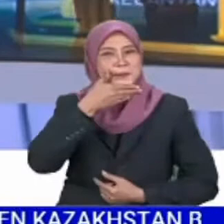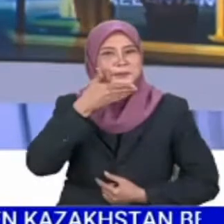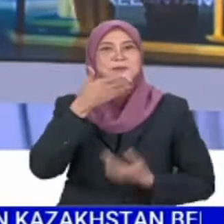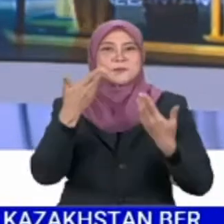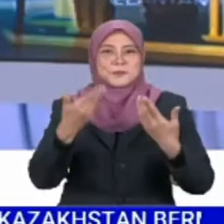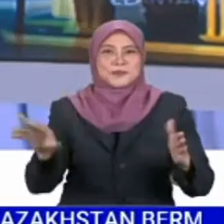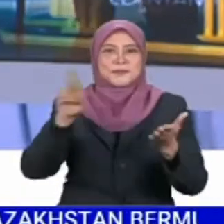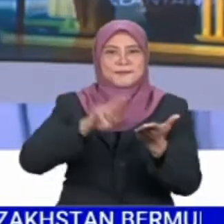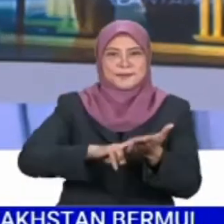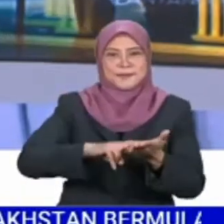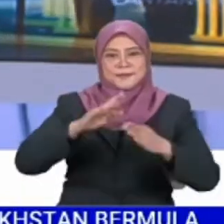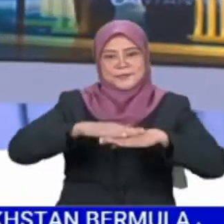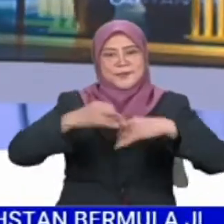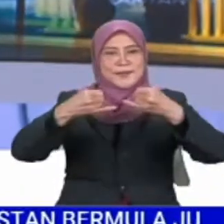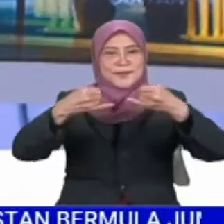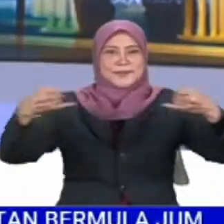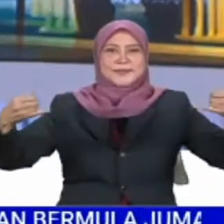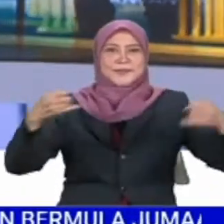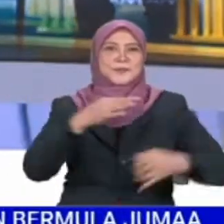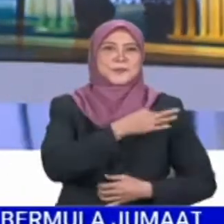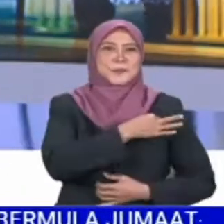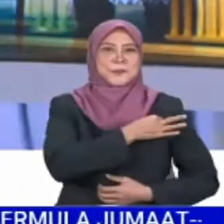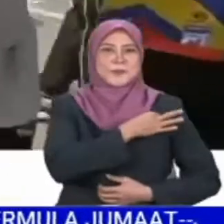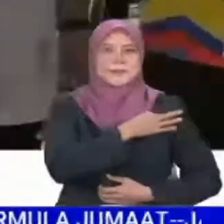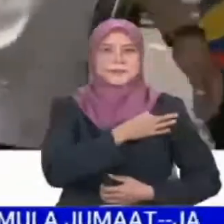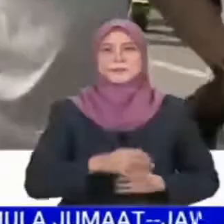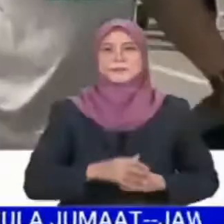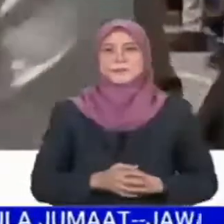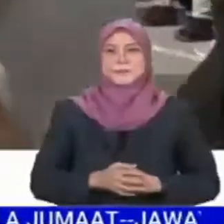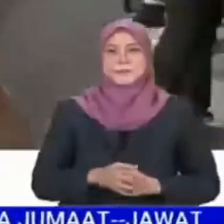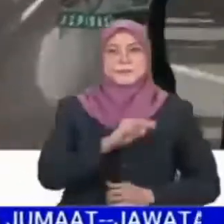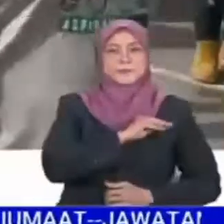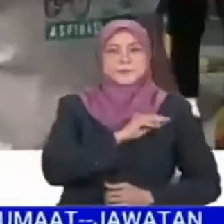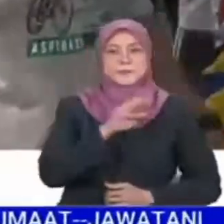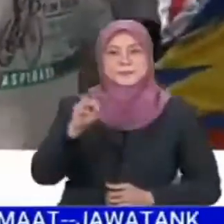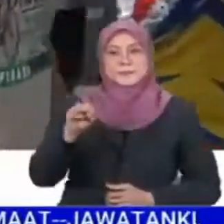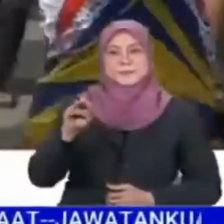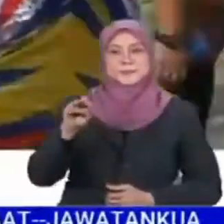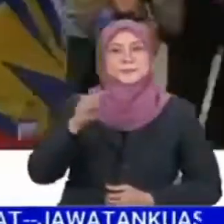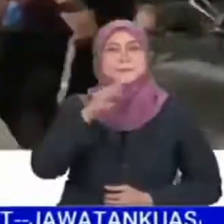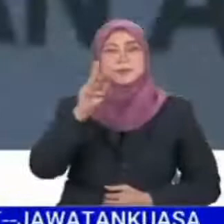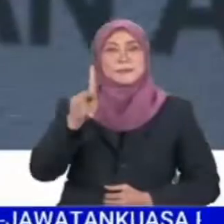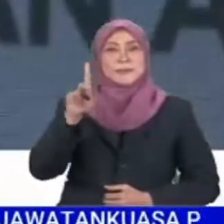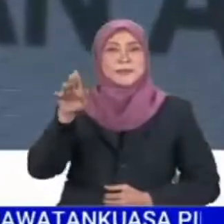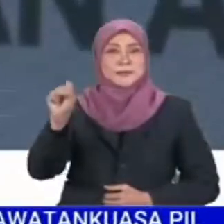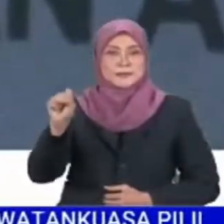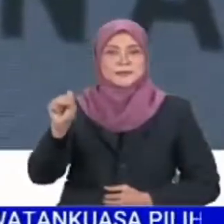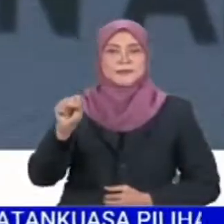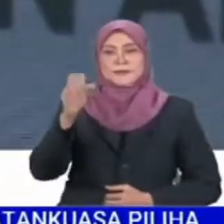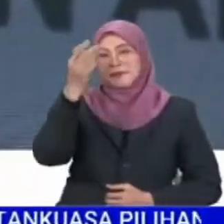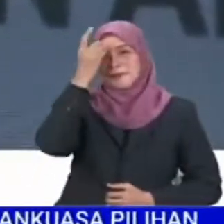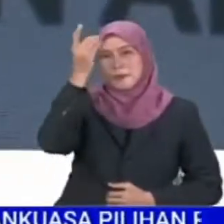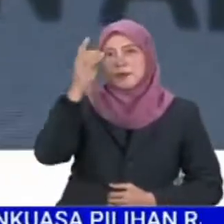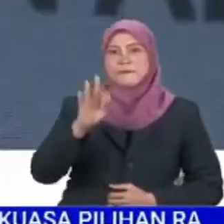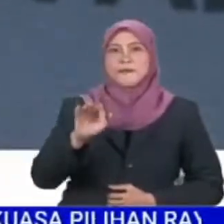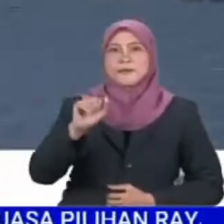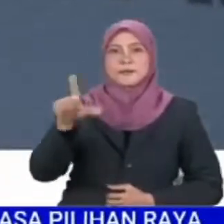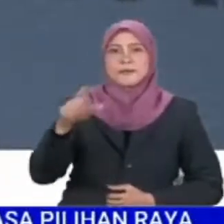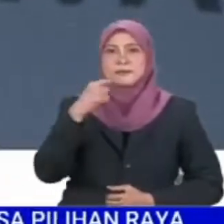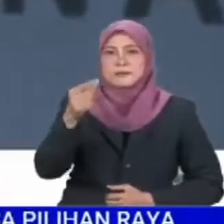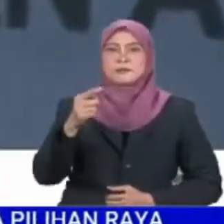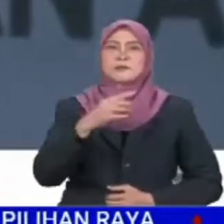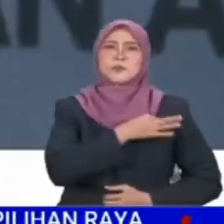mendaftar secara dalam talian. Menteri Belia dan Sukan Datuk Seri Ahmad Faizal Azumu berkata, sukarelawan